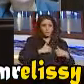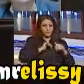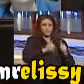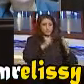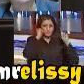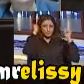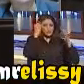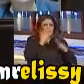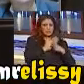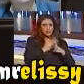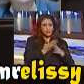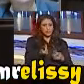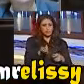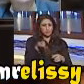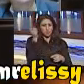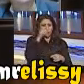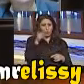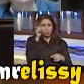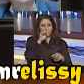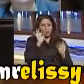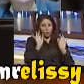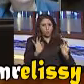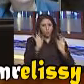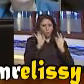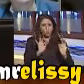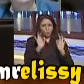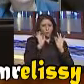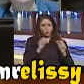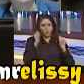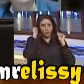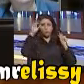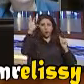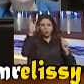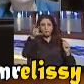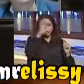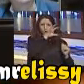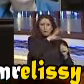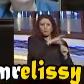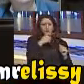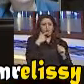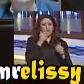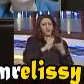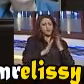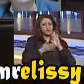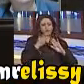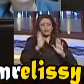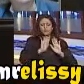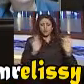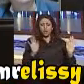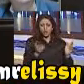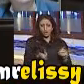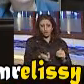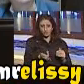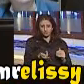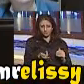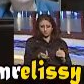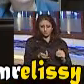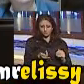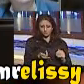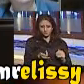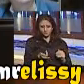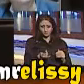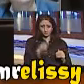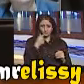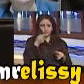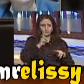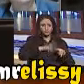ساقية وعمال بيدوره كل يوم والتاني في من مكان إلى مكان إلى آخر. طيب دكتور أحمد اسمح لي فندم، يعني في دعوة لتظاهر بعنوان الطريق للانتصار